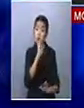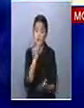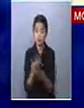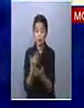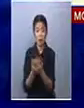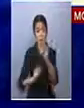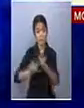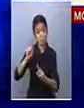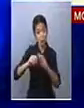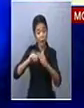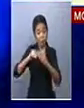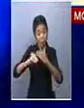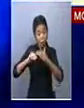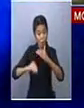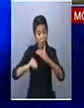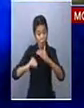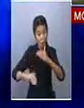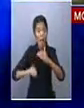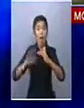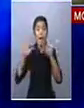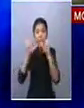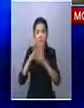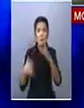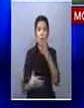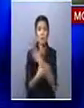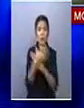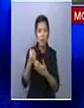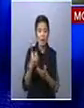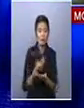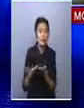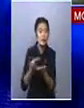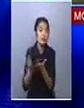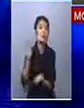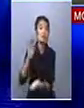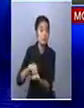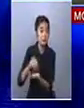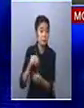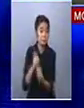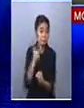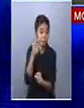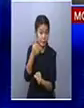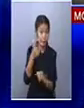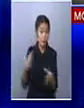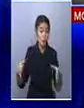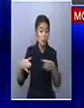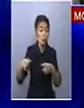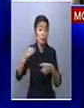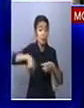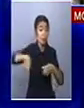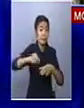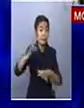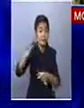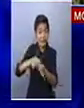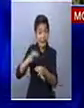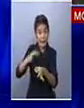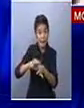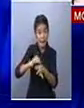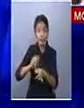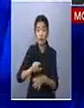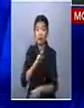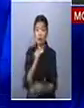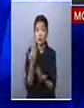เนี่ยก็ถือว่าเป็นโอกาสนะครับในการ เข้าไปทยอยสะสมนะครับอีกกลุ่มนึงก็คือกลุ่มธนาคารพาณิชย์ นะครับซึ่งรา